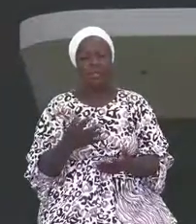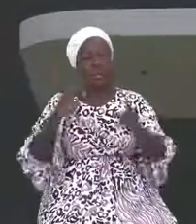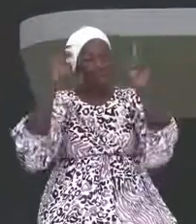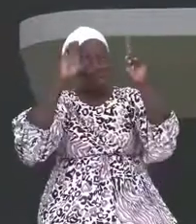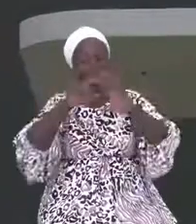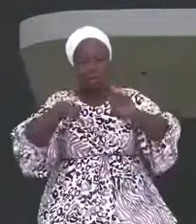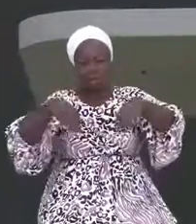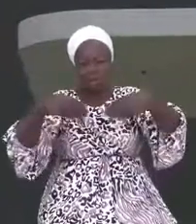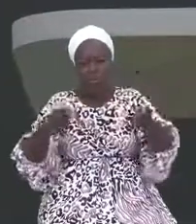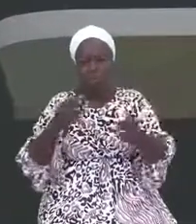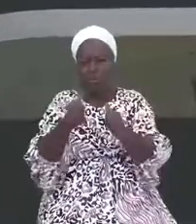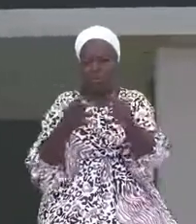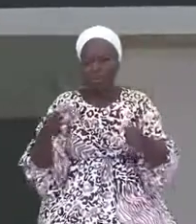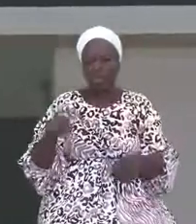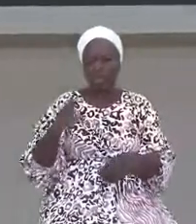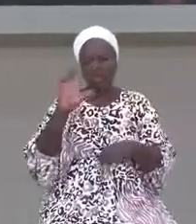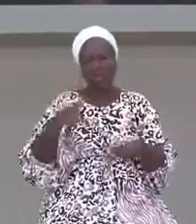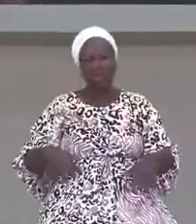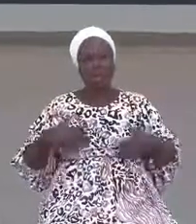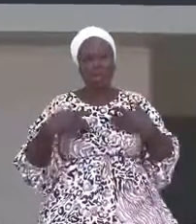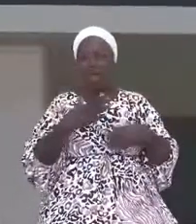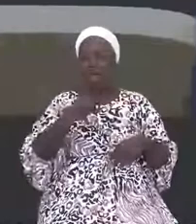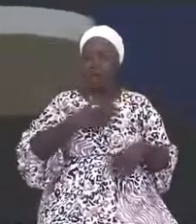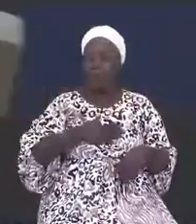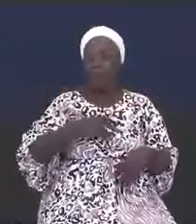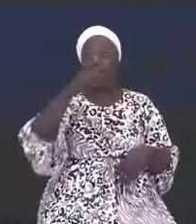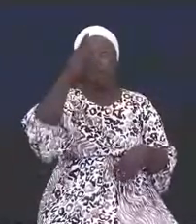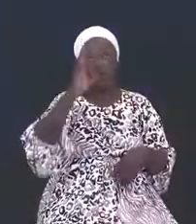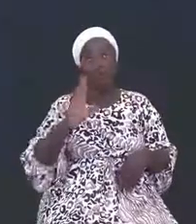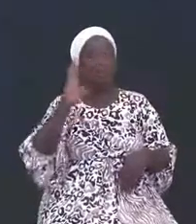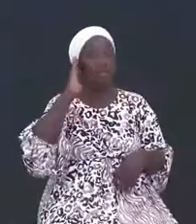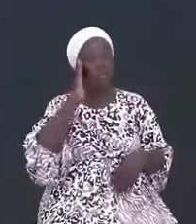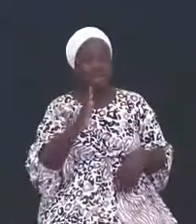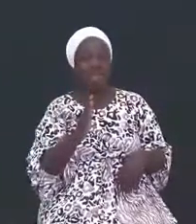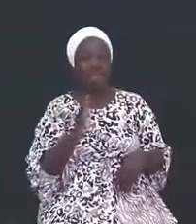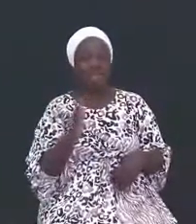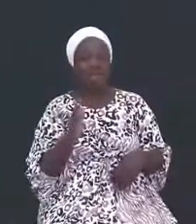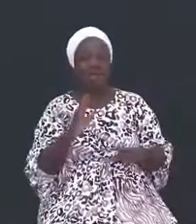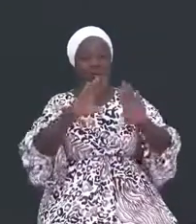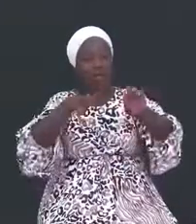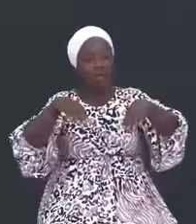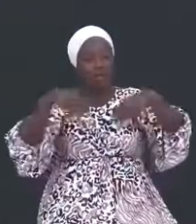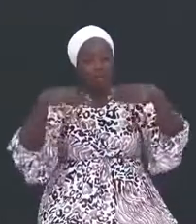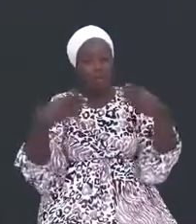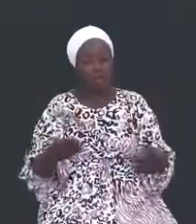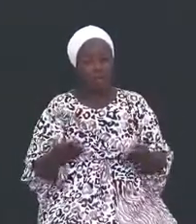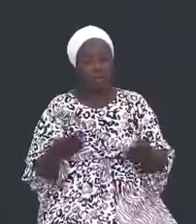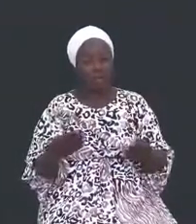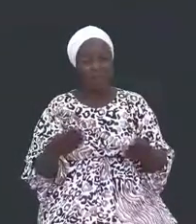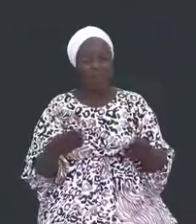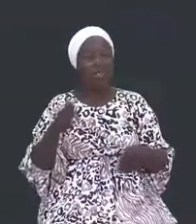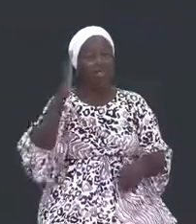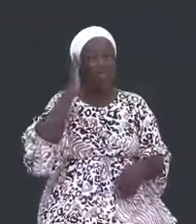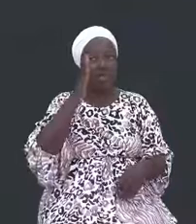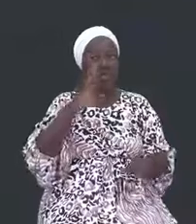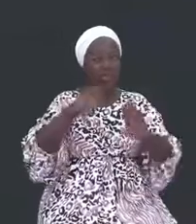tous les besoins de ta vie et mon Dieu pour voir à tous vos pouvoirs